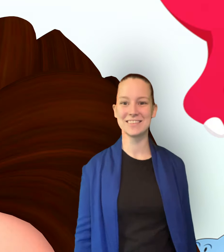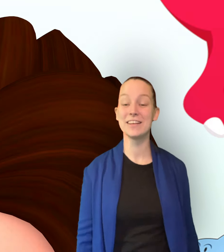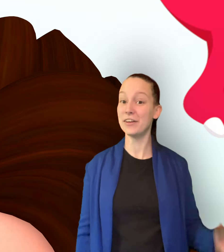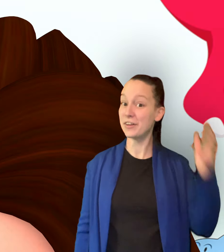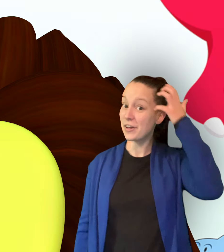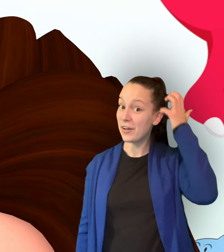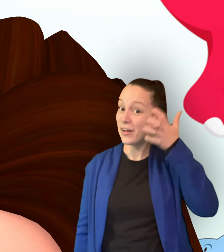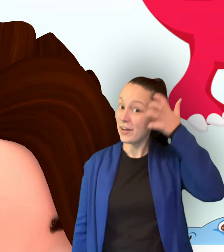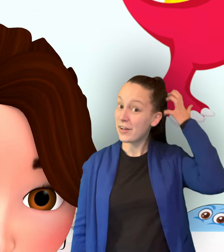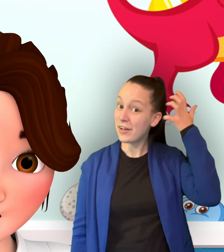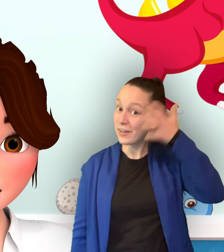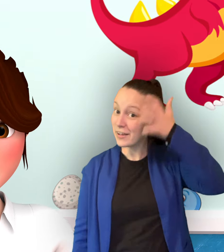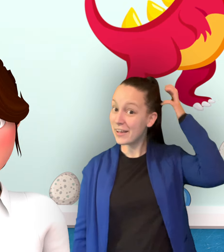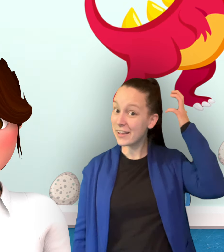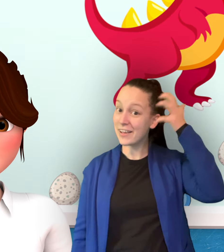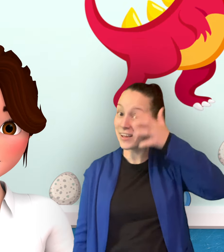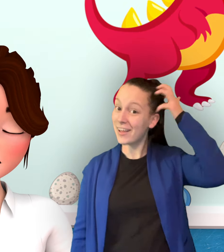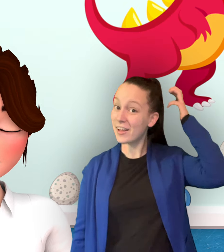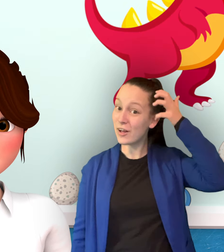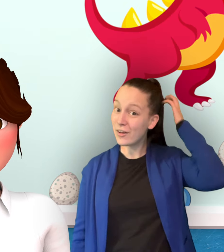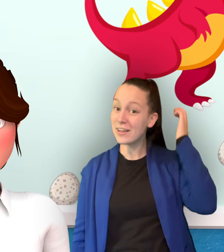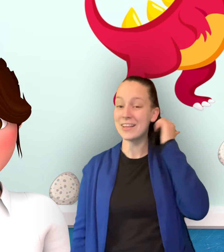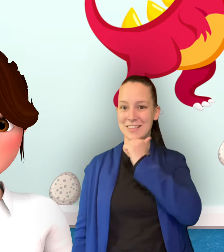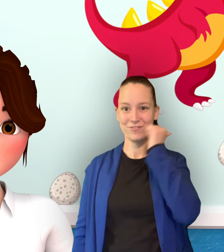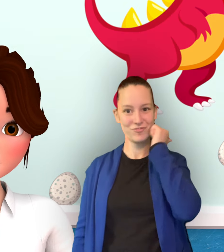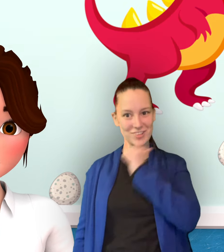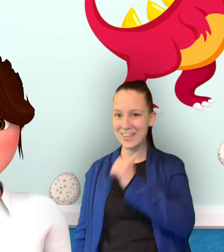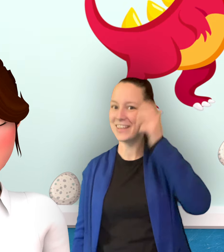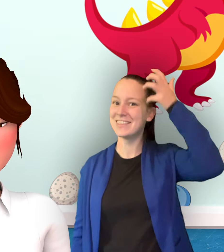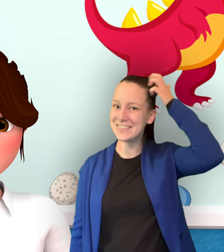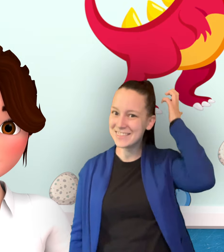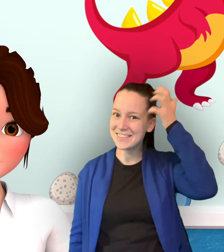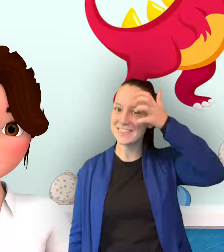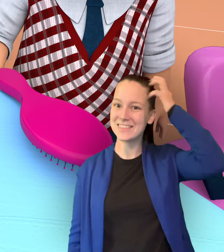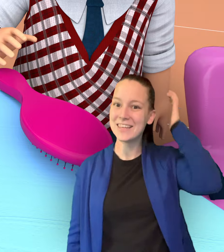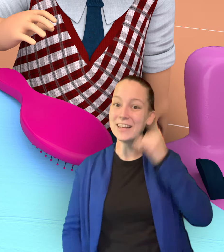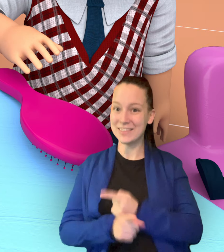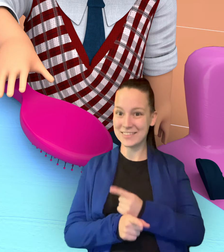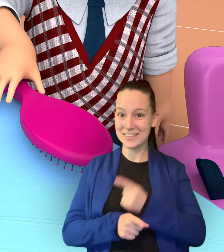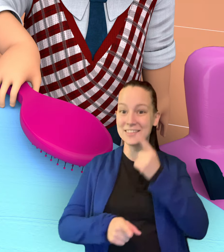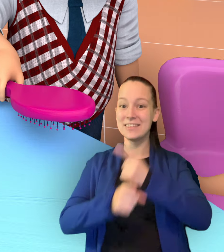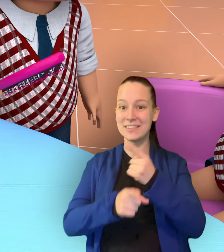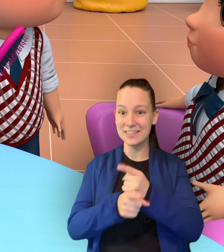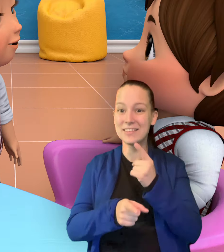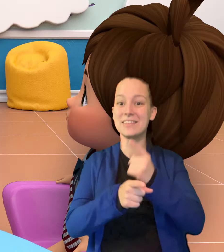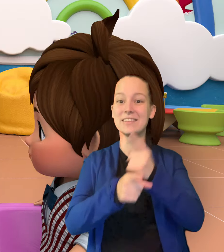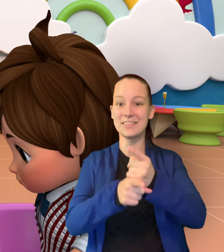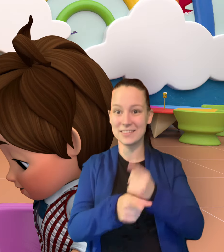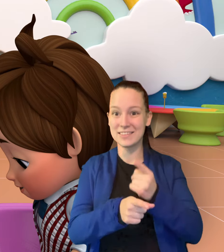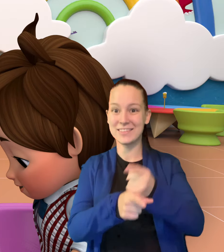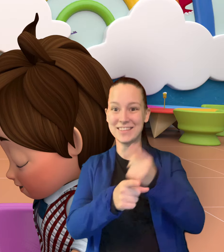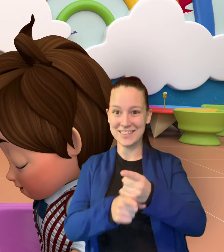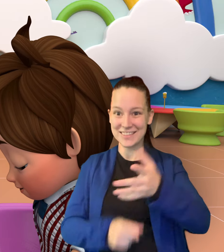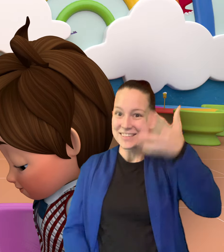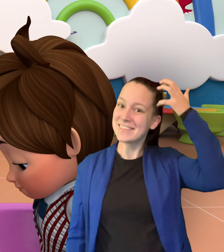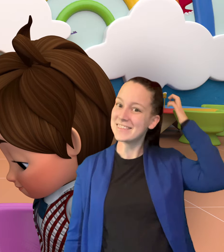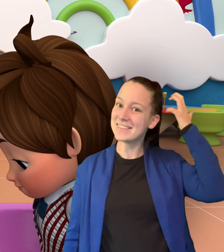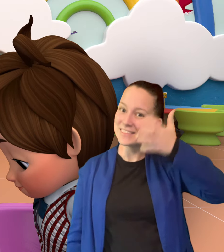髪を溶かして毎日ねちゃんとちゃんと溶かし